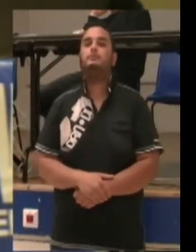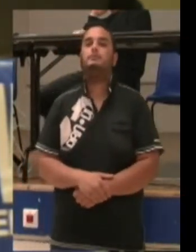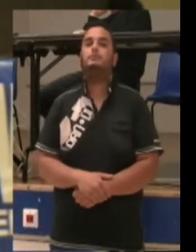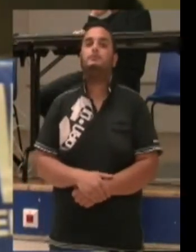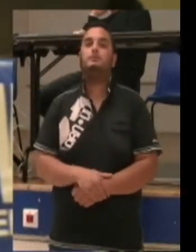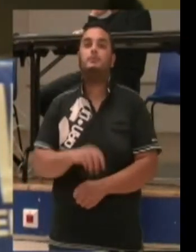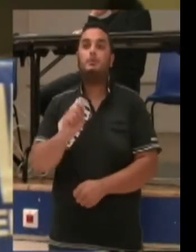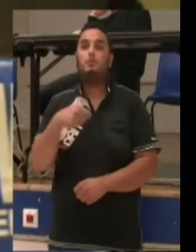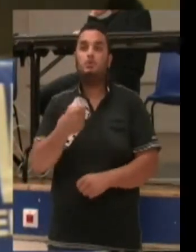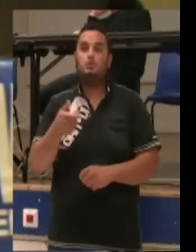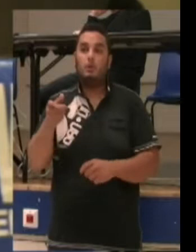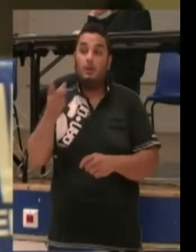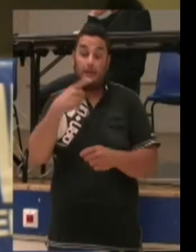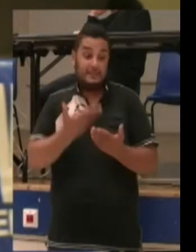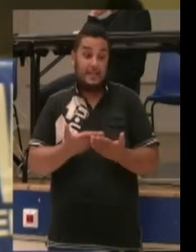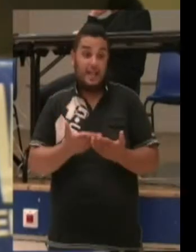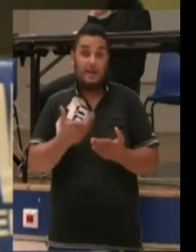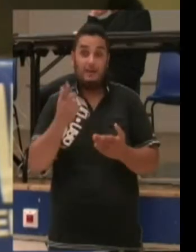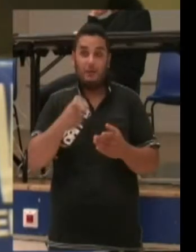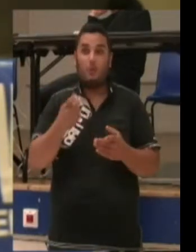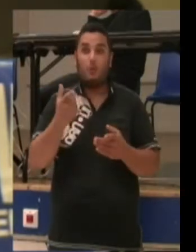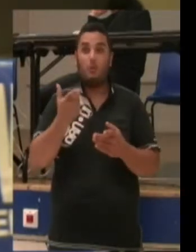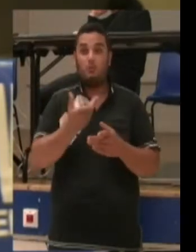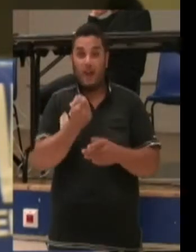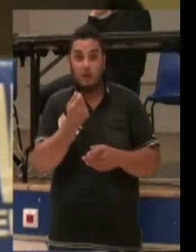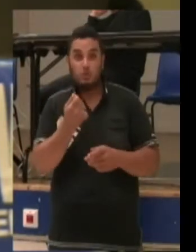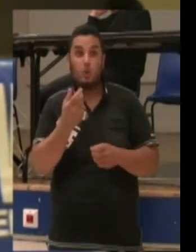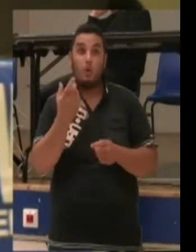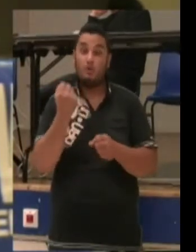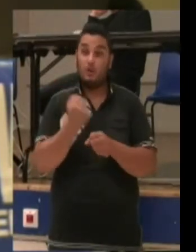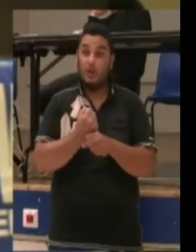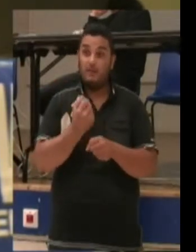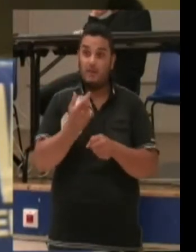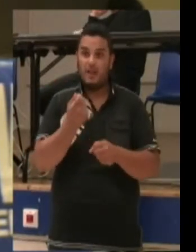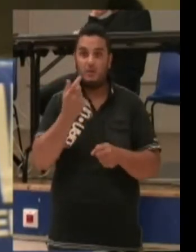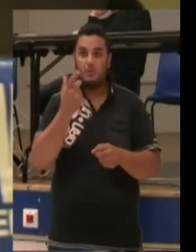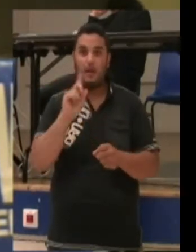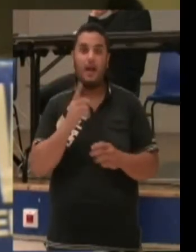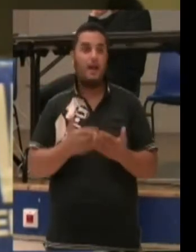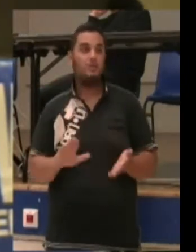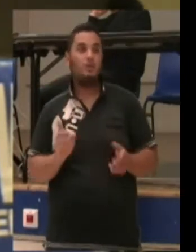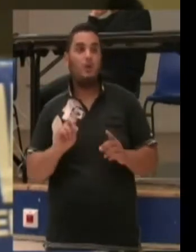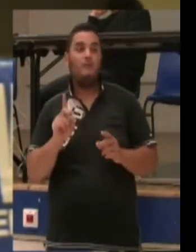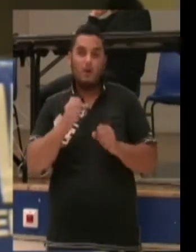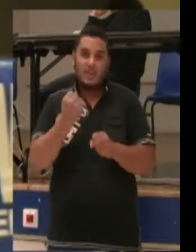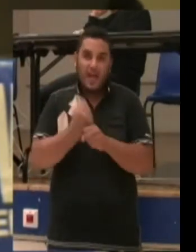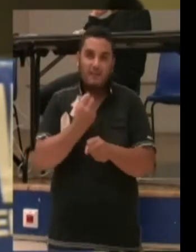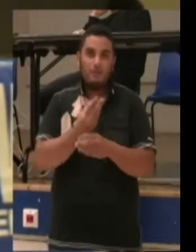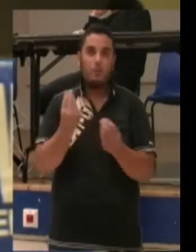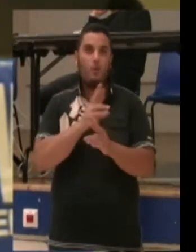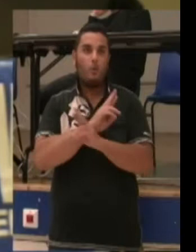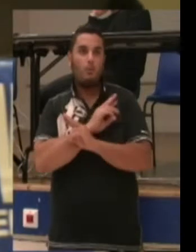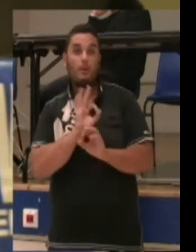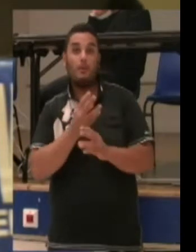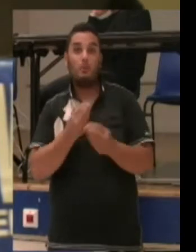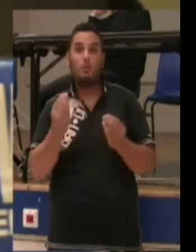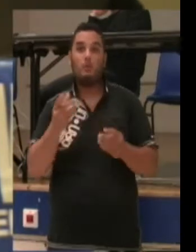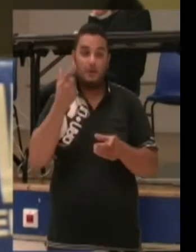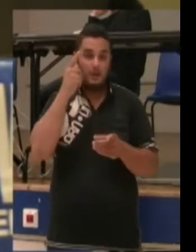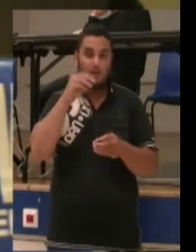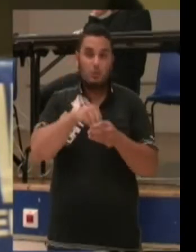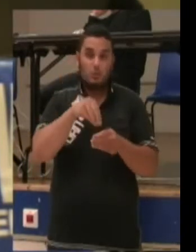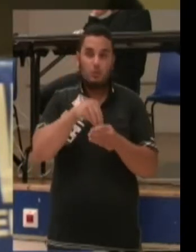Alors bien sûr, tout ça demande pas mal de moyens financiers. Hein. On se repose essentiellement sur les